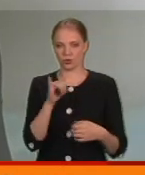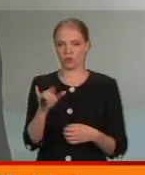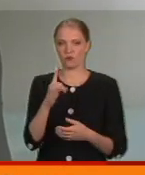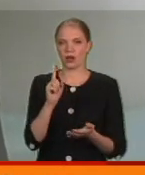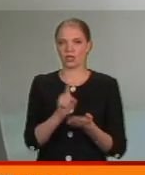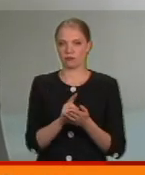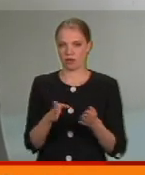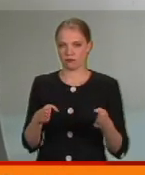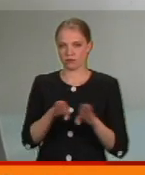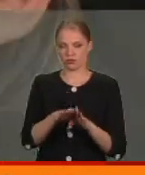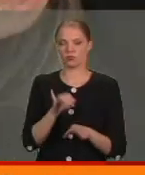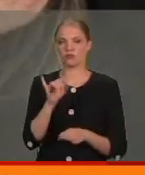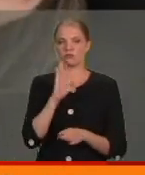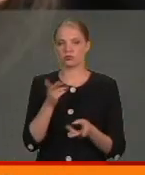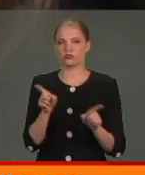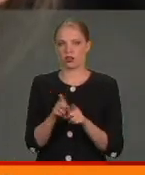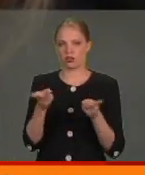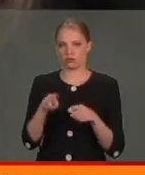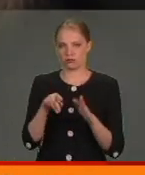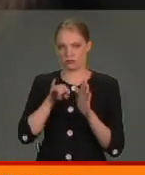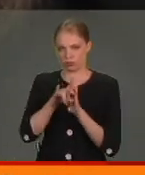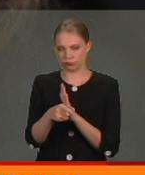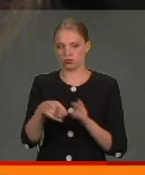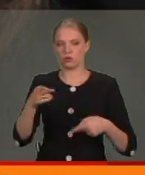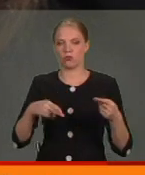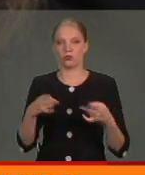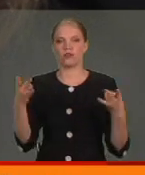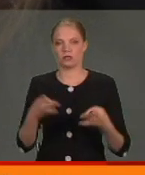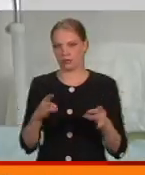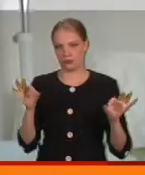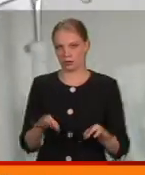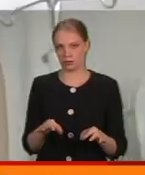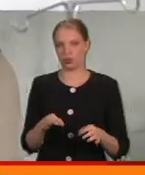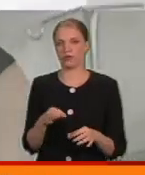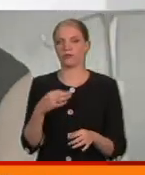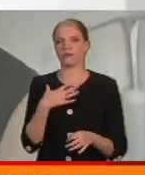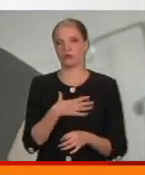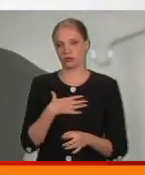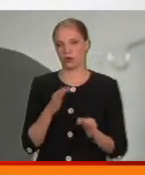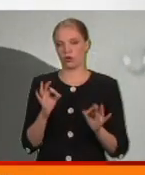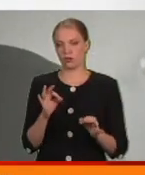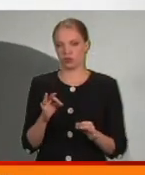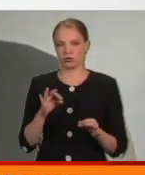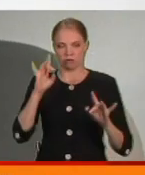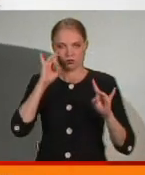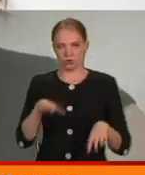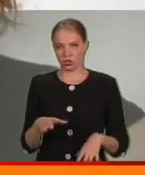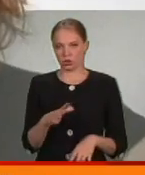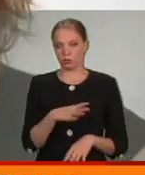малят має заростати, в неї таки лишився відкритим. Оперувати треба терміново. Переживали, звісно, совершенно неожиданно